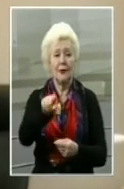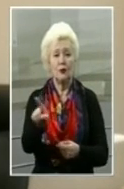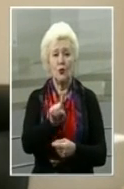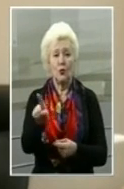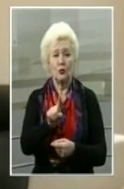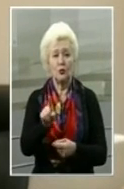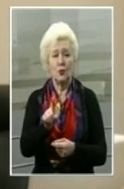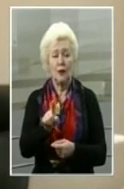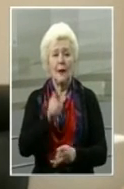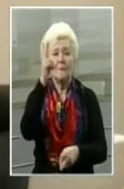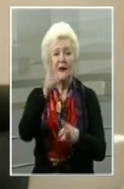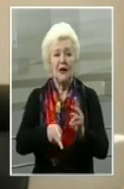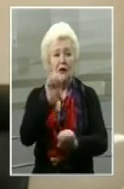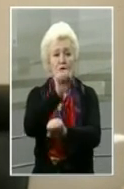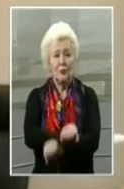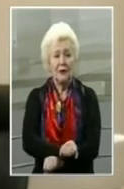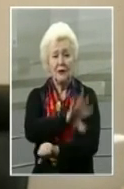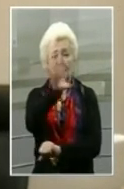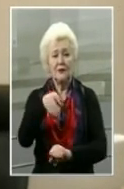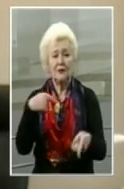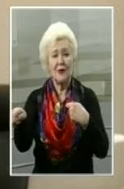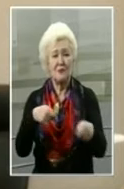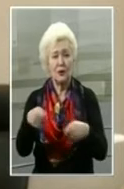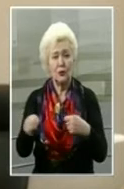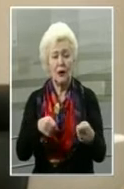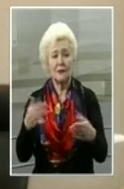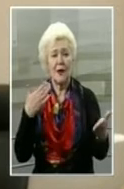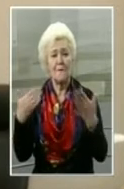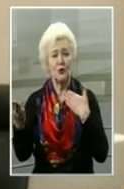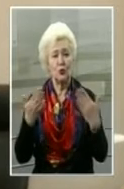щоб призупинити всі спекуляції відносно